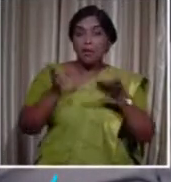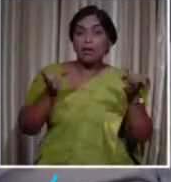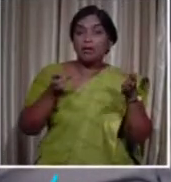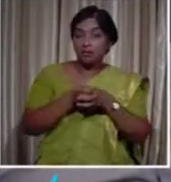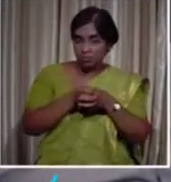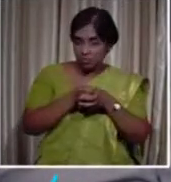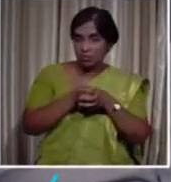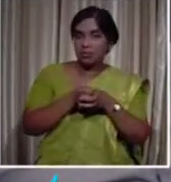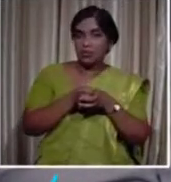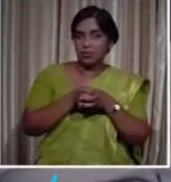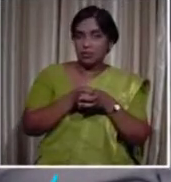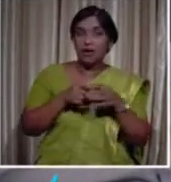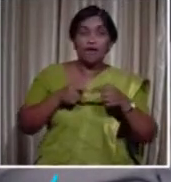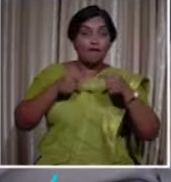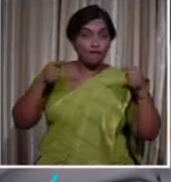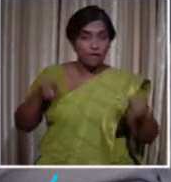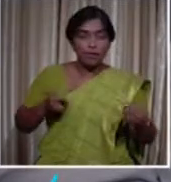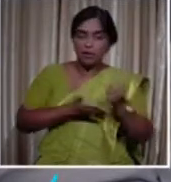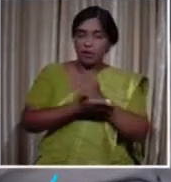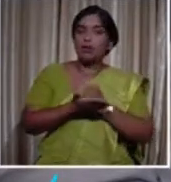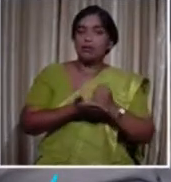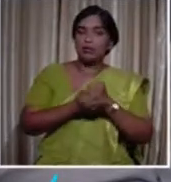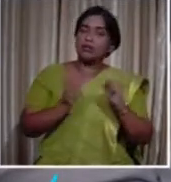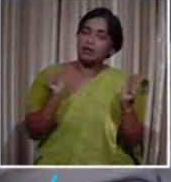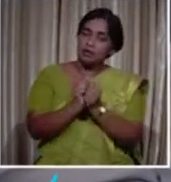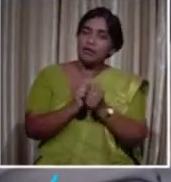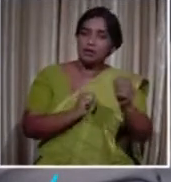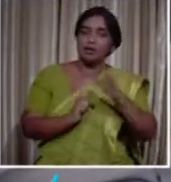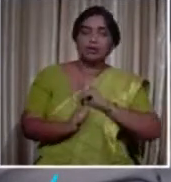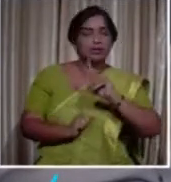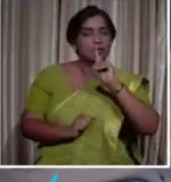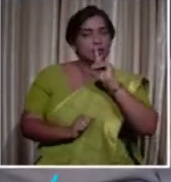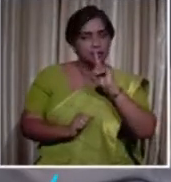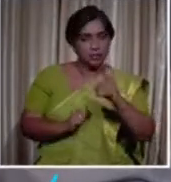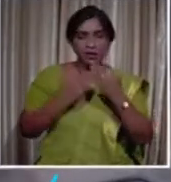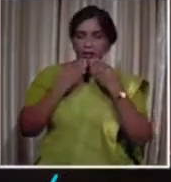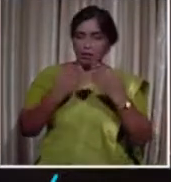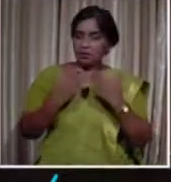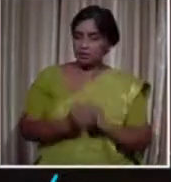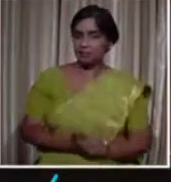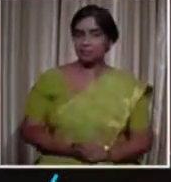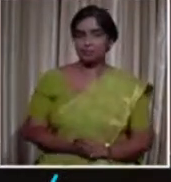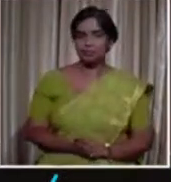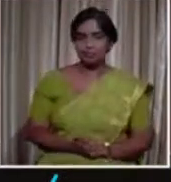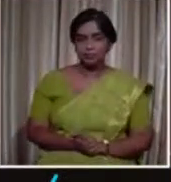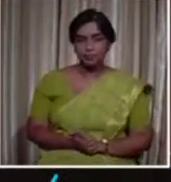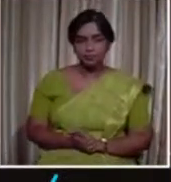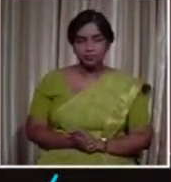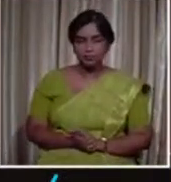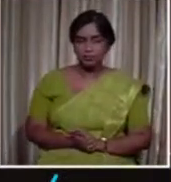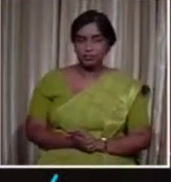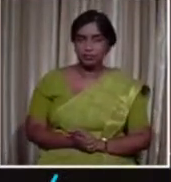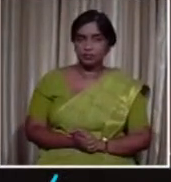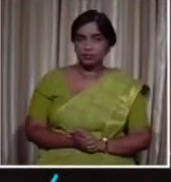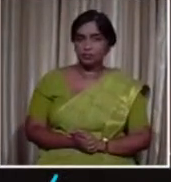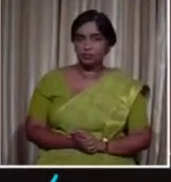කණ්ඩායමක් හැටියට විපක්ෂයේ සියලු දෙනාම අපි කැප වෙන බව ප්‍රකාශ කරමින් මන් නිහඬව ස්තුතියි. බොහොම ස්තුතියි. යෝජනා කරුණා